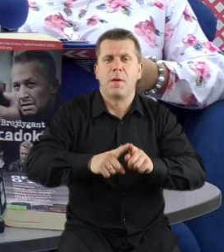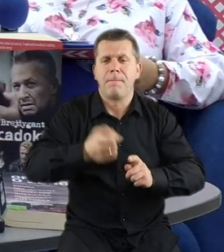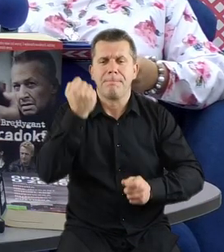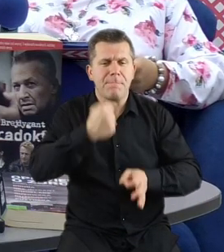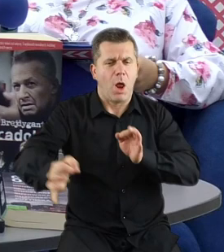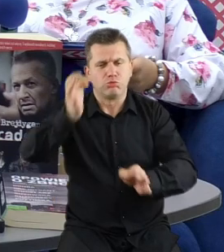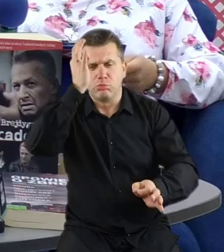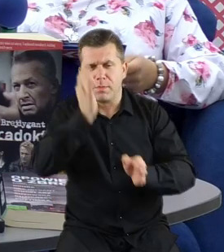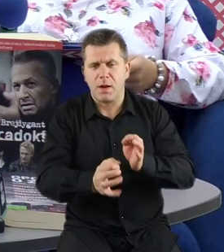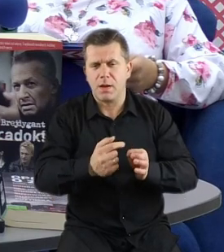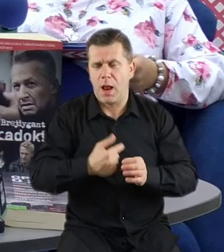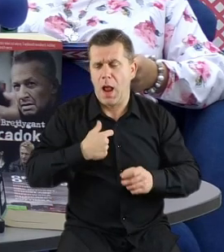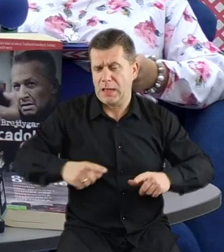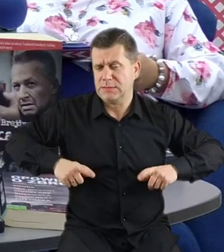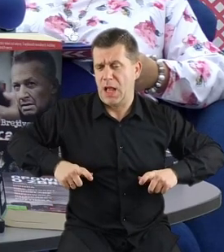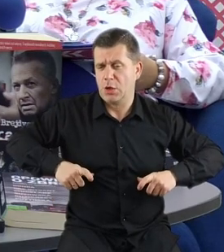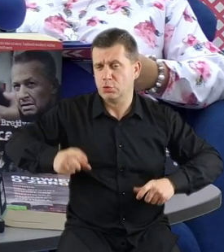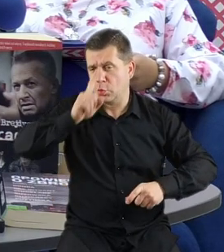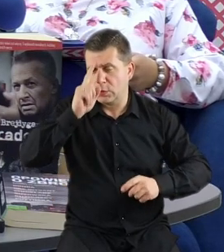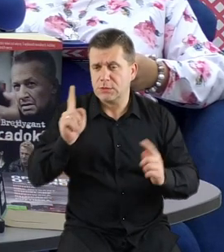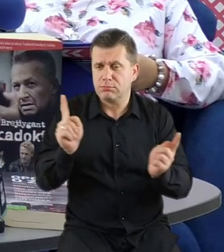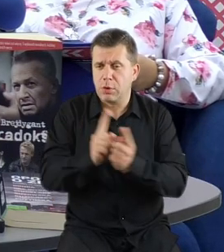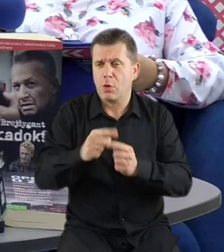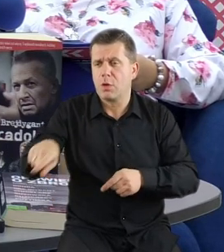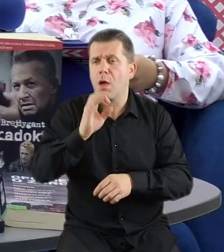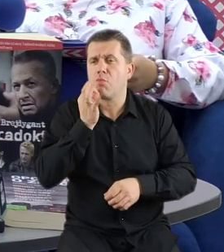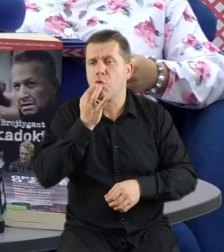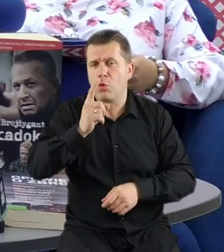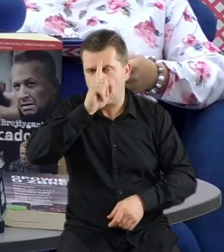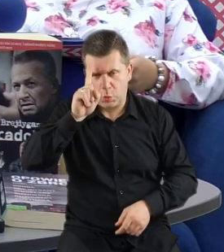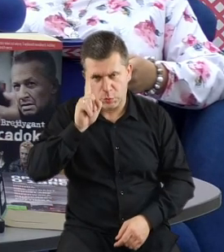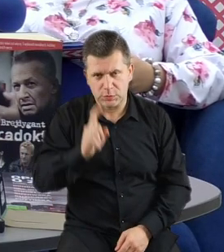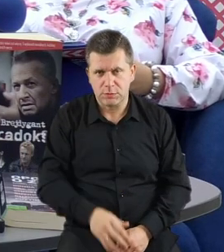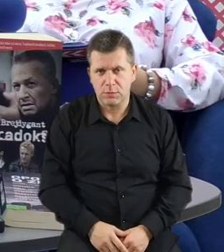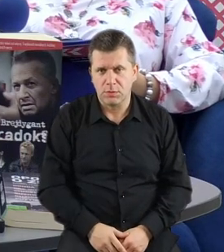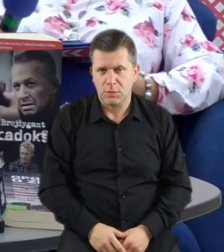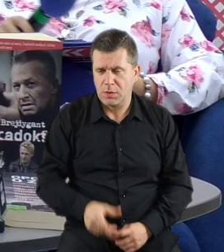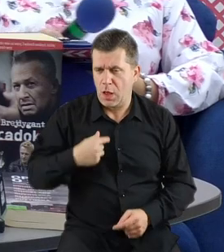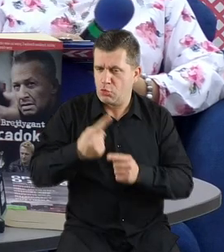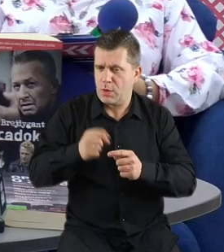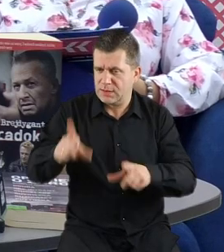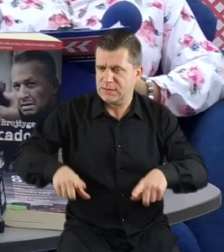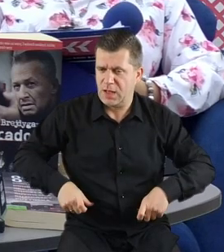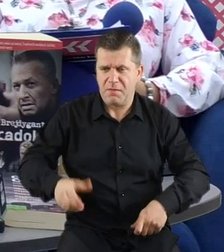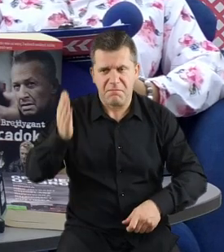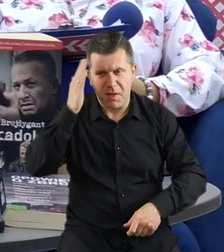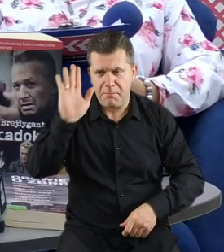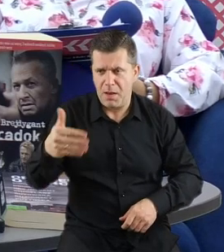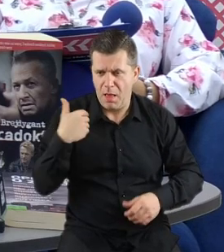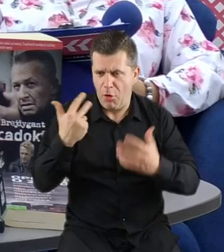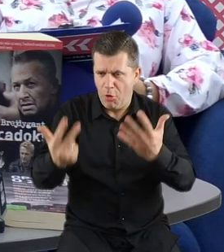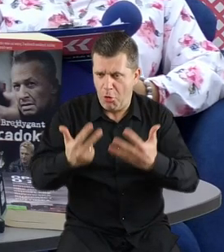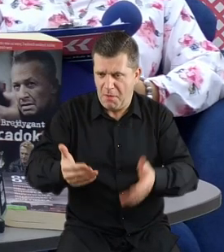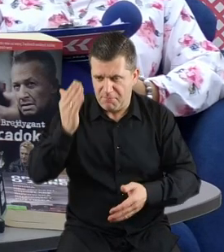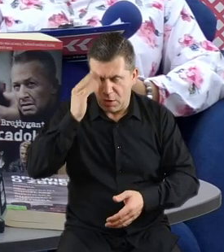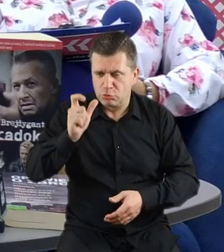bardzo precyzyjnie, jest bardzo zazdroszczy ludziom, którzy spotykam młodych często też ludzi, którym niezwykle zazdroszczę, którzy wiedzą, mając lat 8, co będą